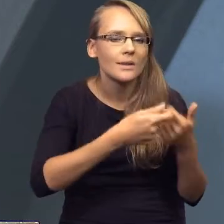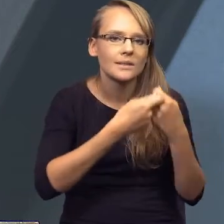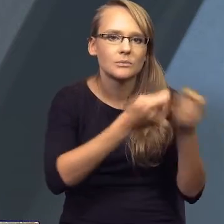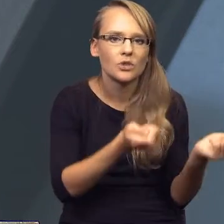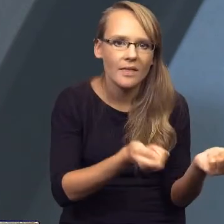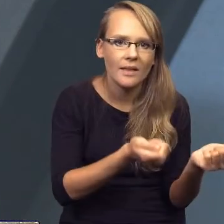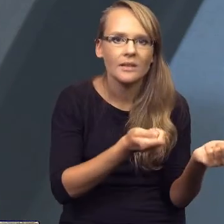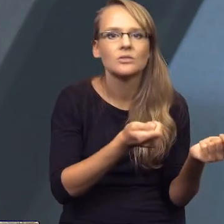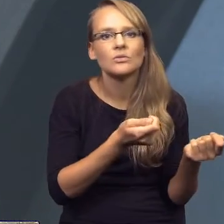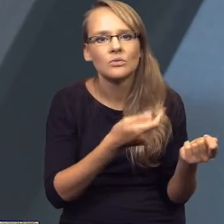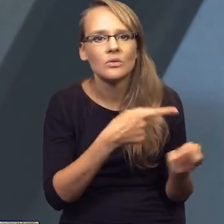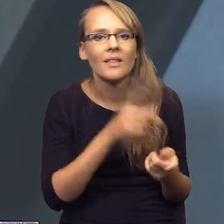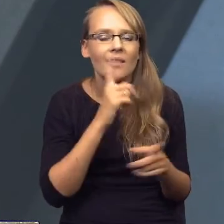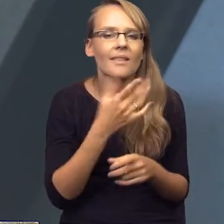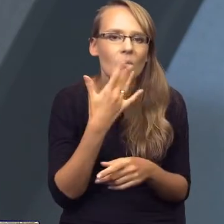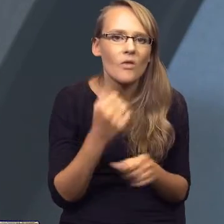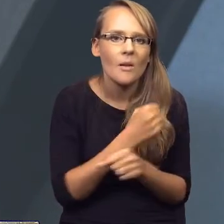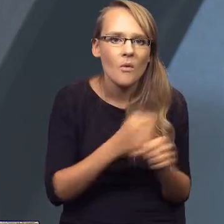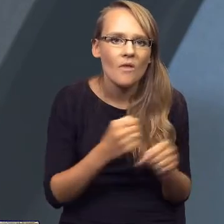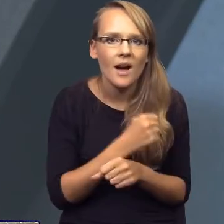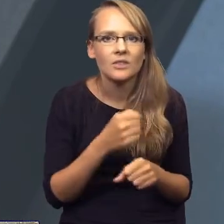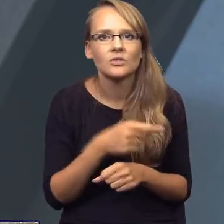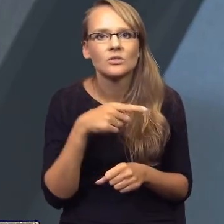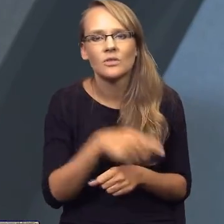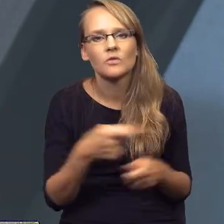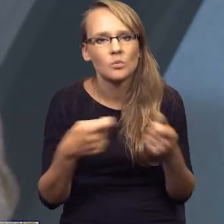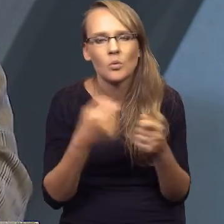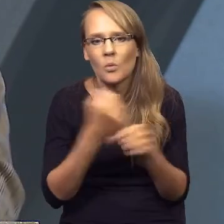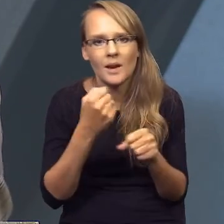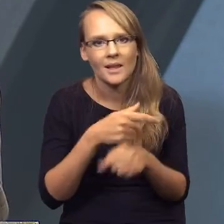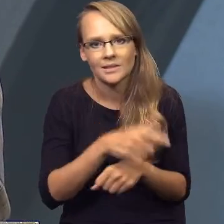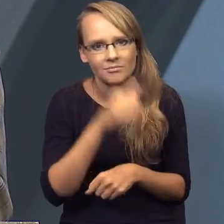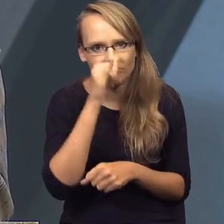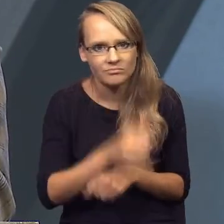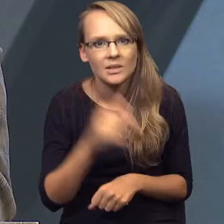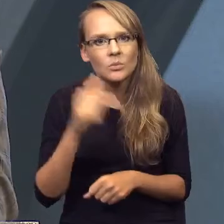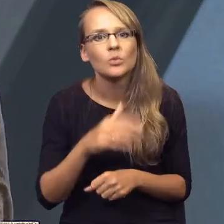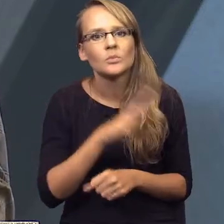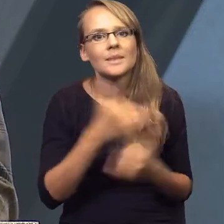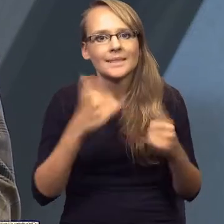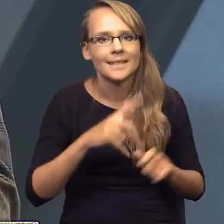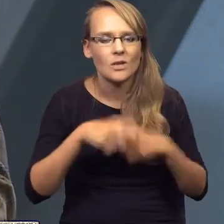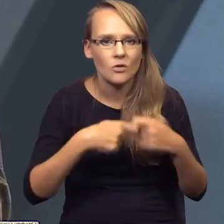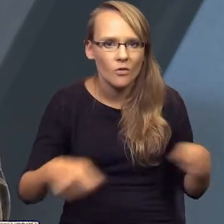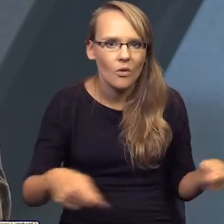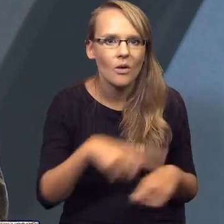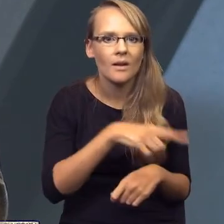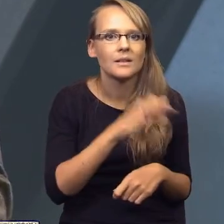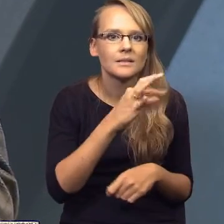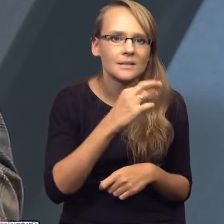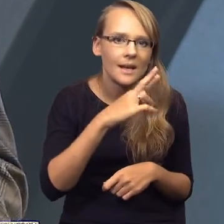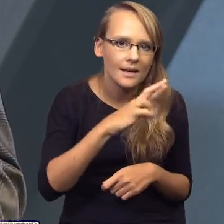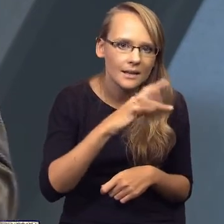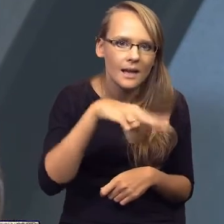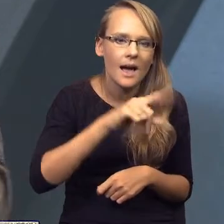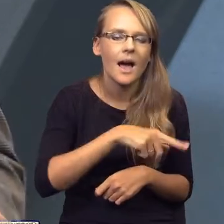No to tak na poważnie, to nie będzie takiej współpracy. To muszą być inne rozwiązania, które pozwolą startupowi